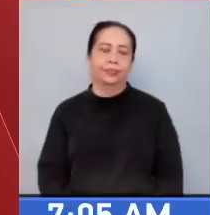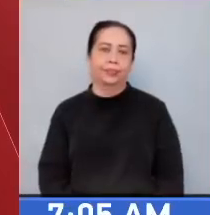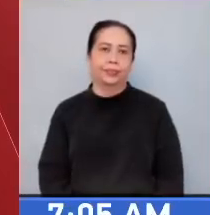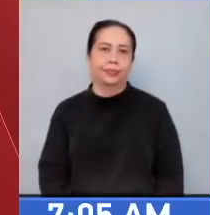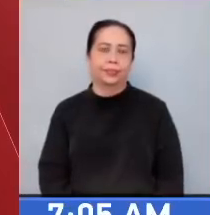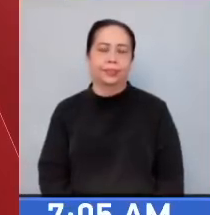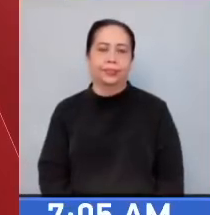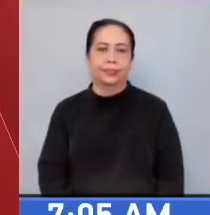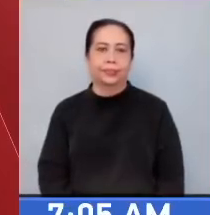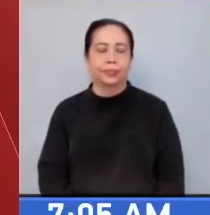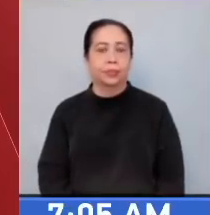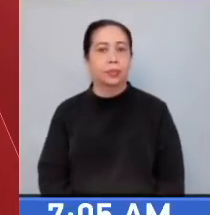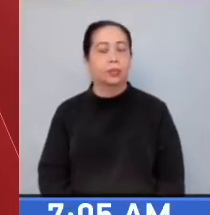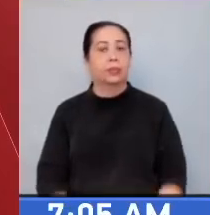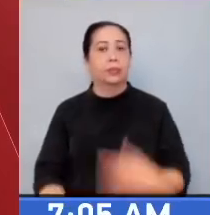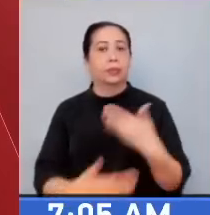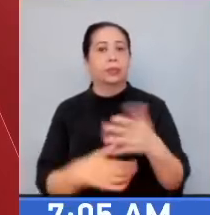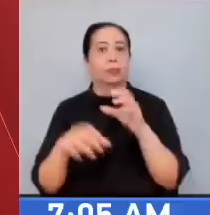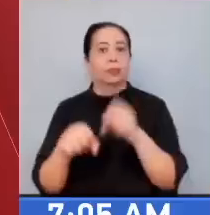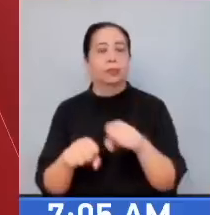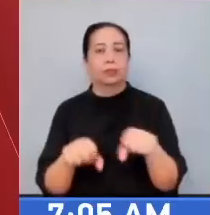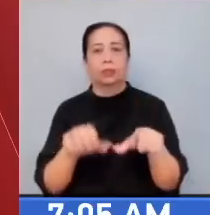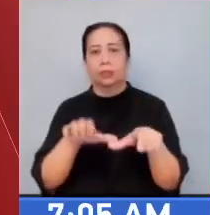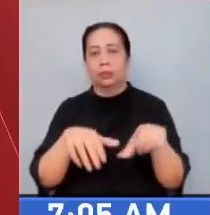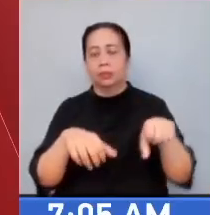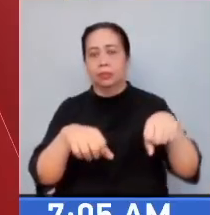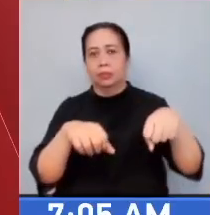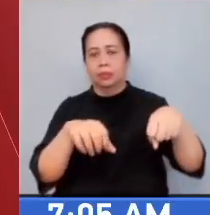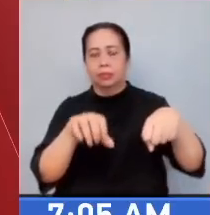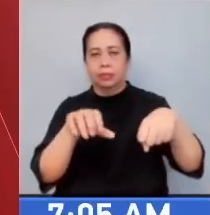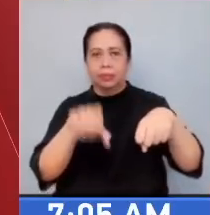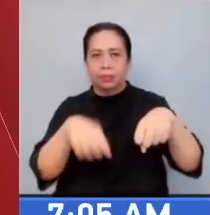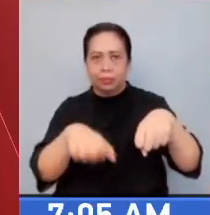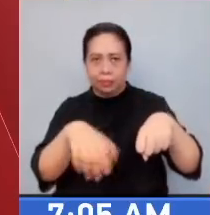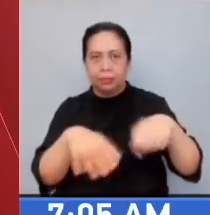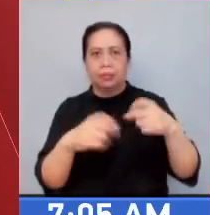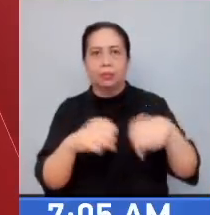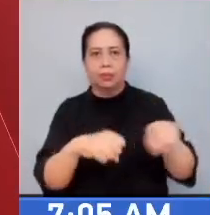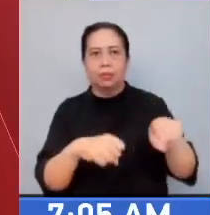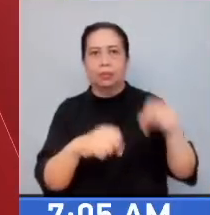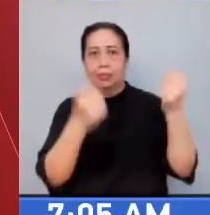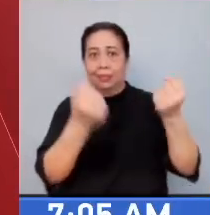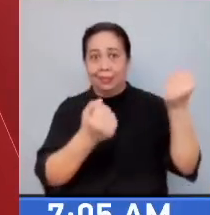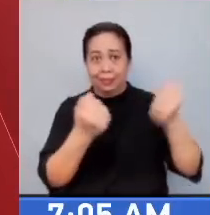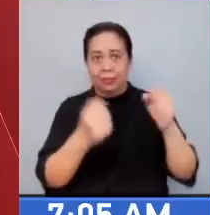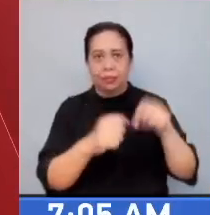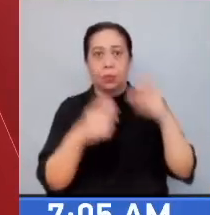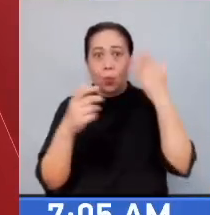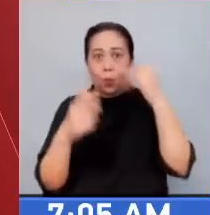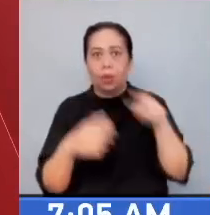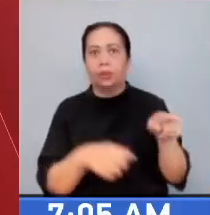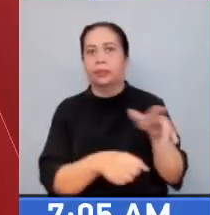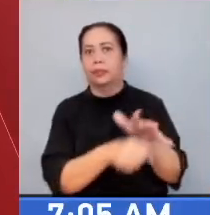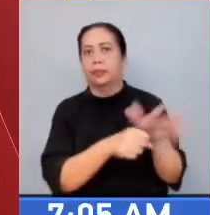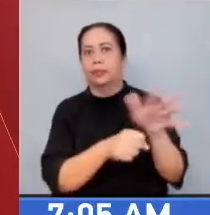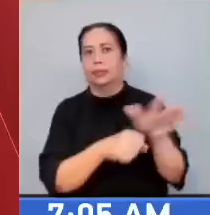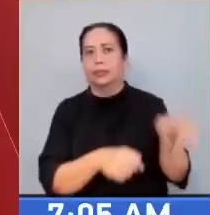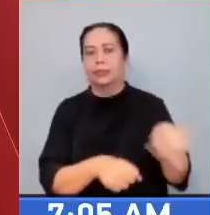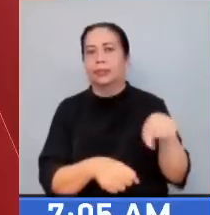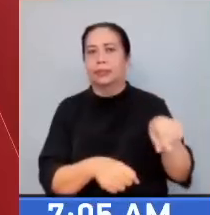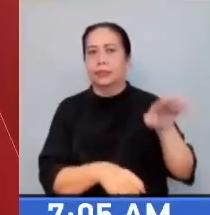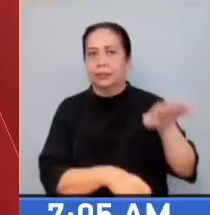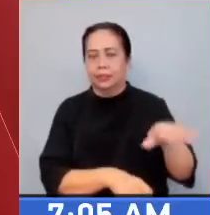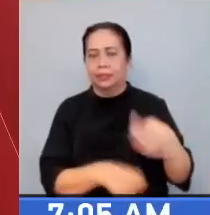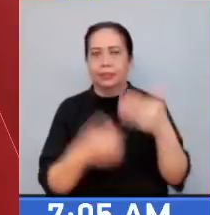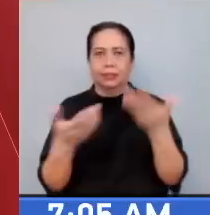Arestado ang isang tricycle driver sa Quezon City dahil sa umano'y pangmamolestiya at panggagahasa sa isang bata. Narito ang unang